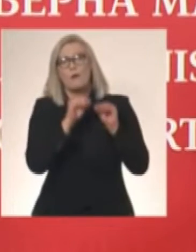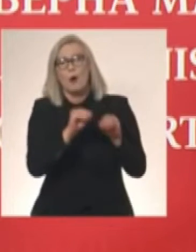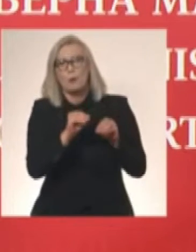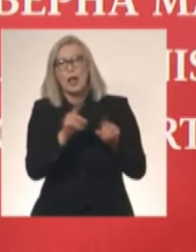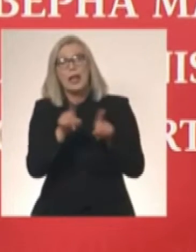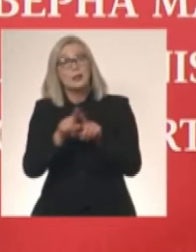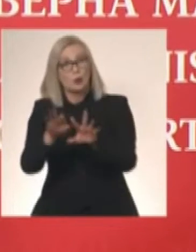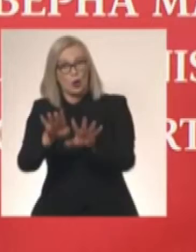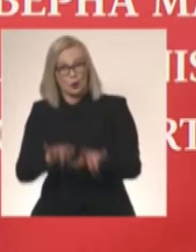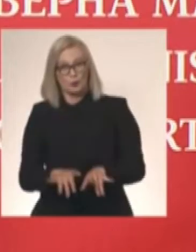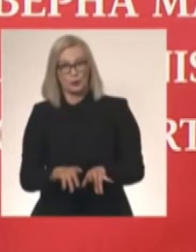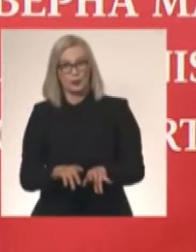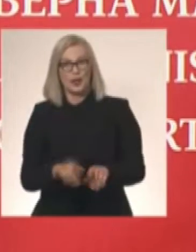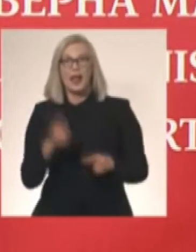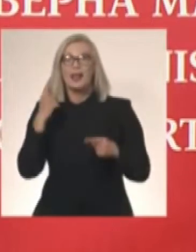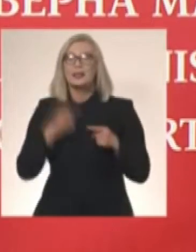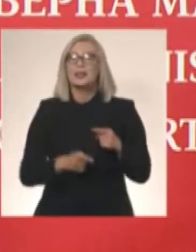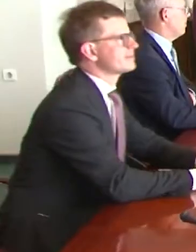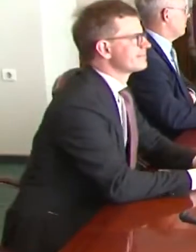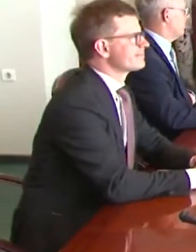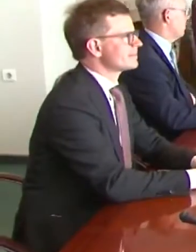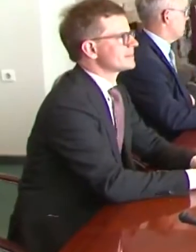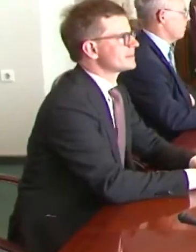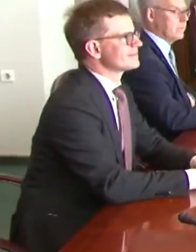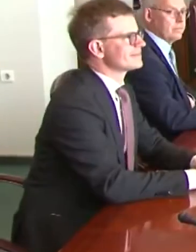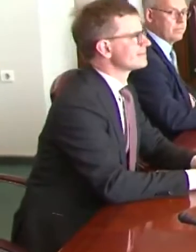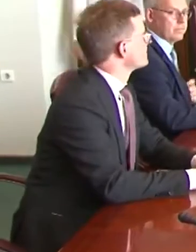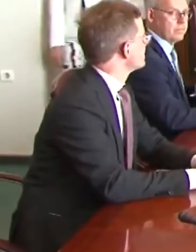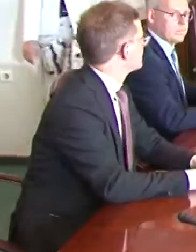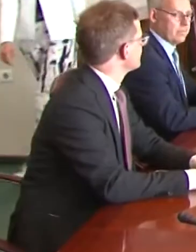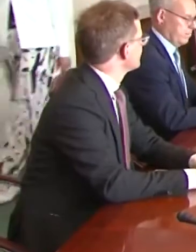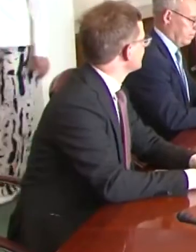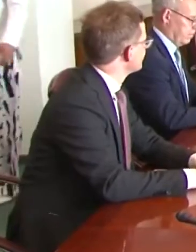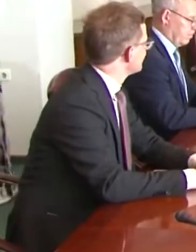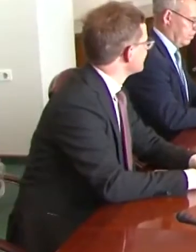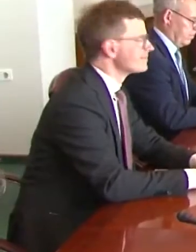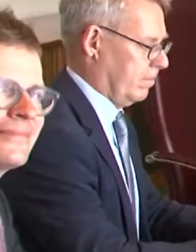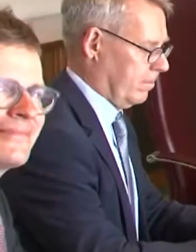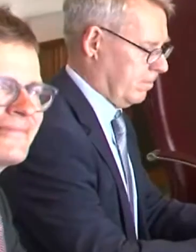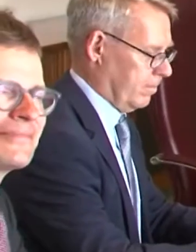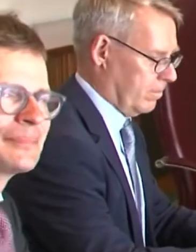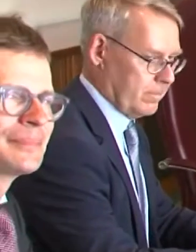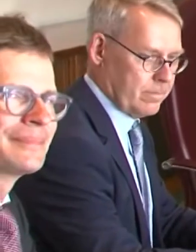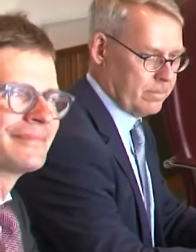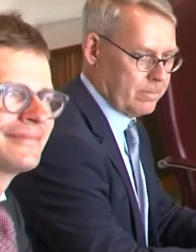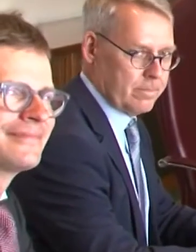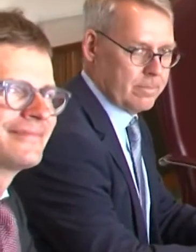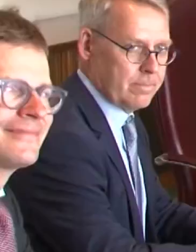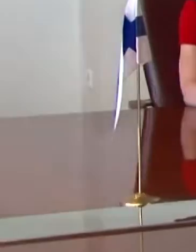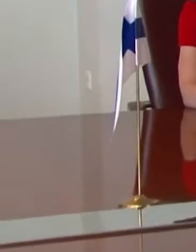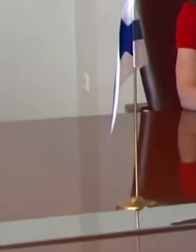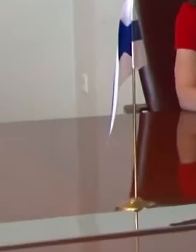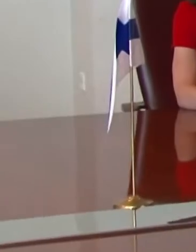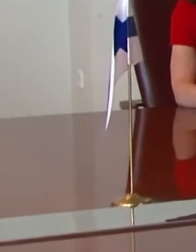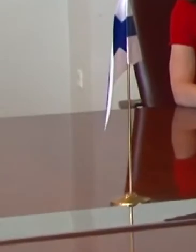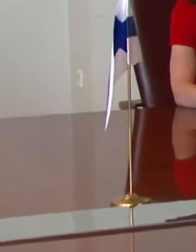gjitha shqetësimet e të gjitha vendeve antare të NATO-s. Kryeministra finlandeze Sanna Marin nga ana tjetër tha se antarësimi i tyre në NATO